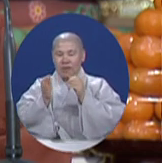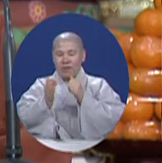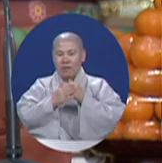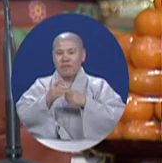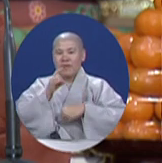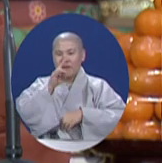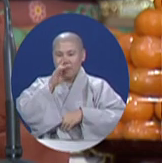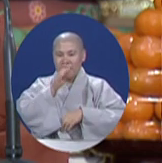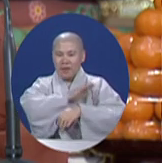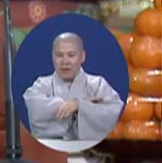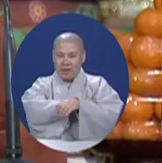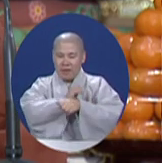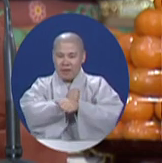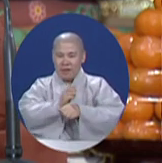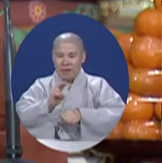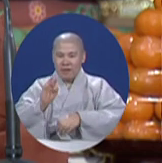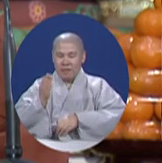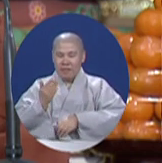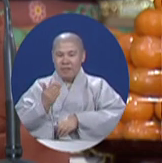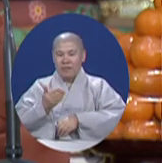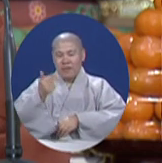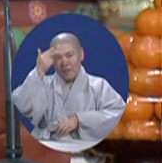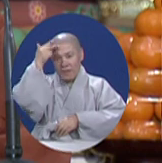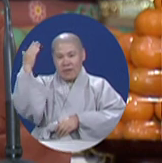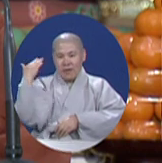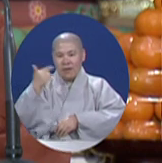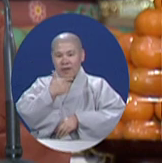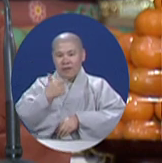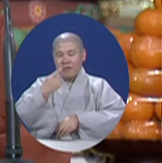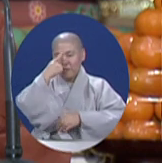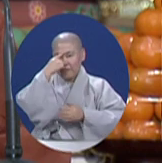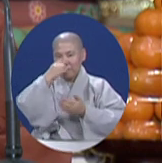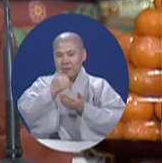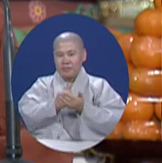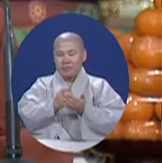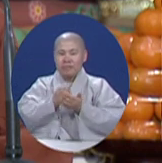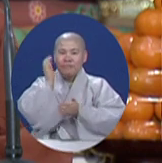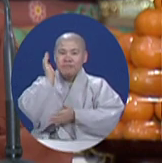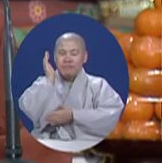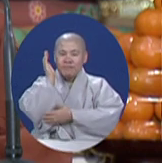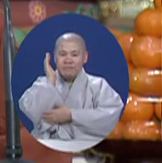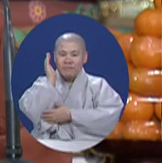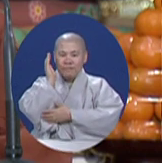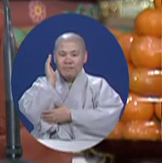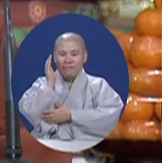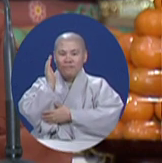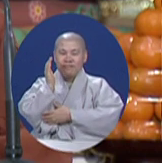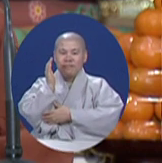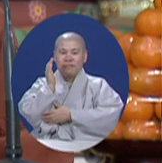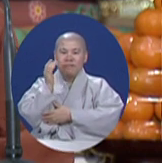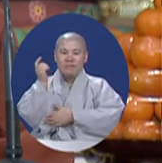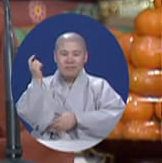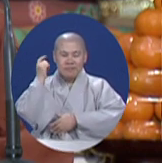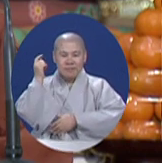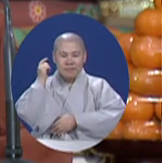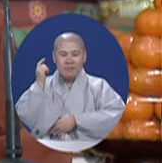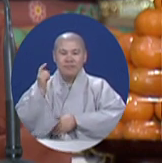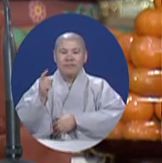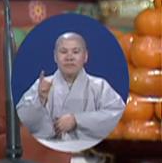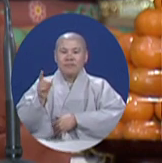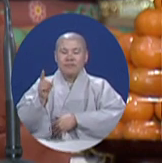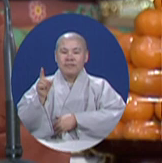되잖아요. 그래서 그 전에 큰 스님들이 법문해 주시더라고요. 뭔